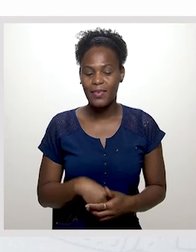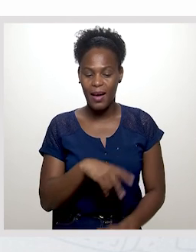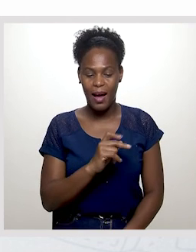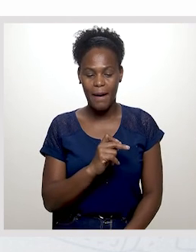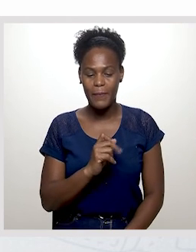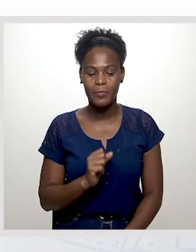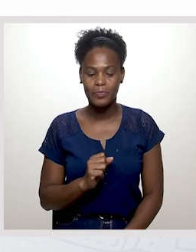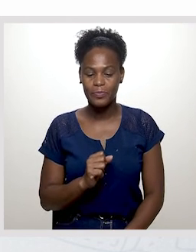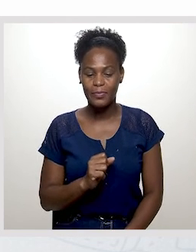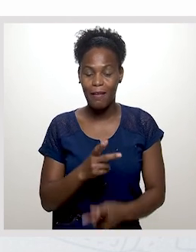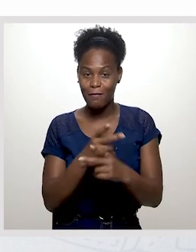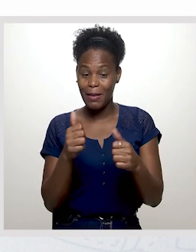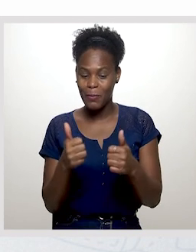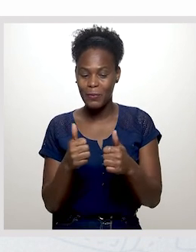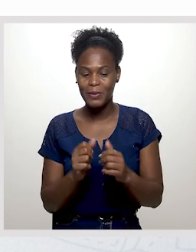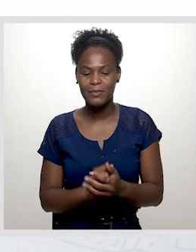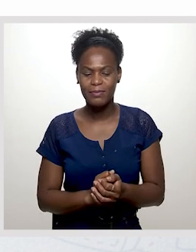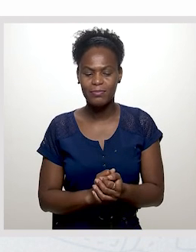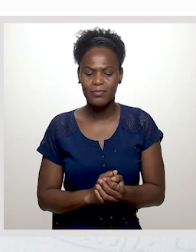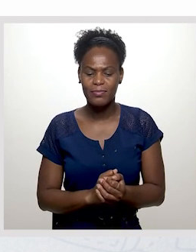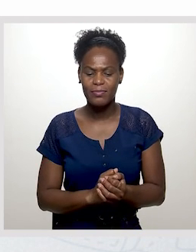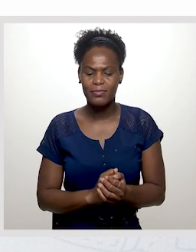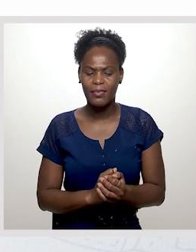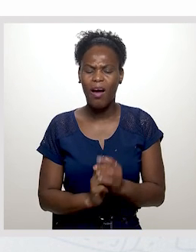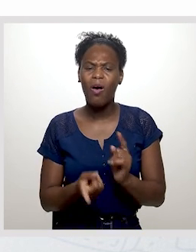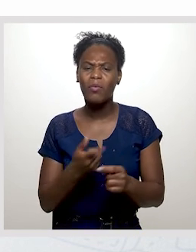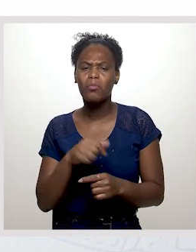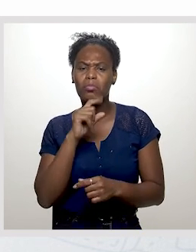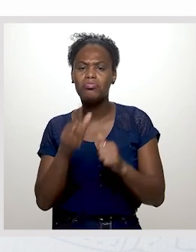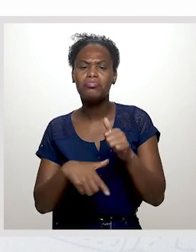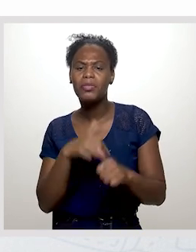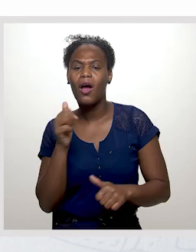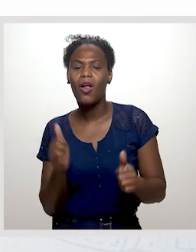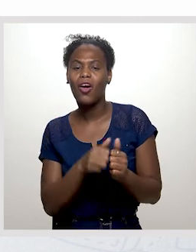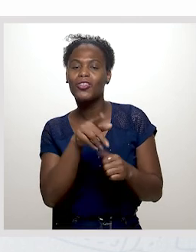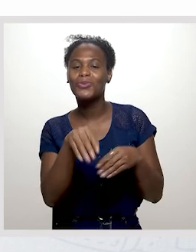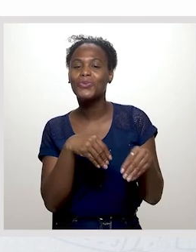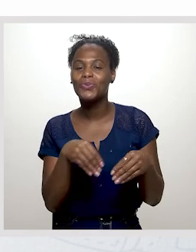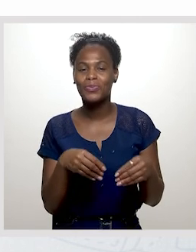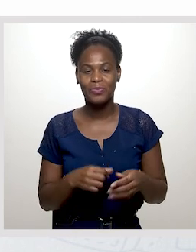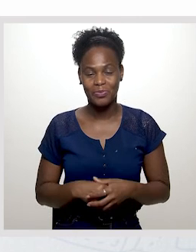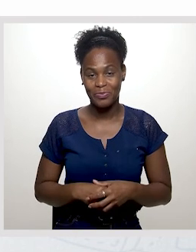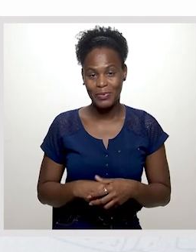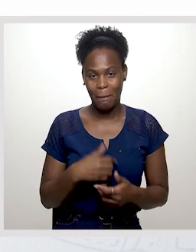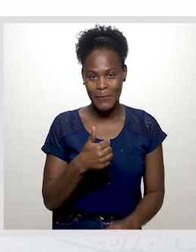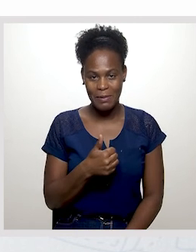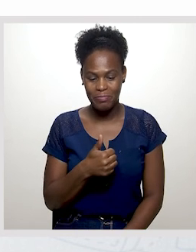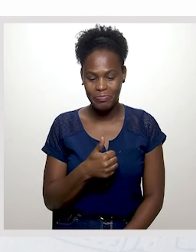A, la bonne phrase c'est « Qu'est-ce qu'on peut gagner avec ce jeu ?»